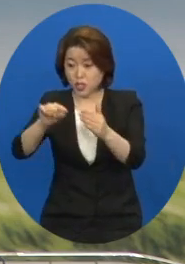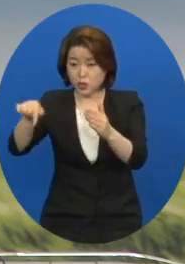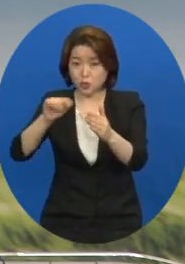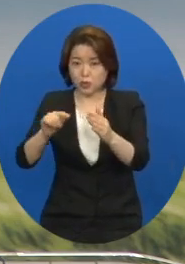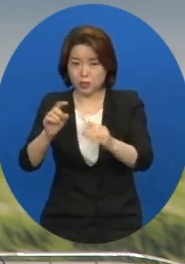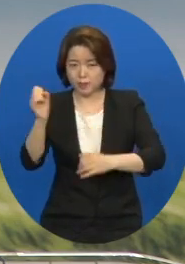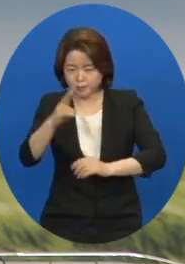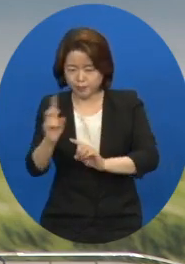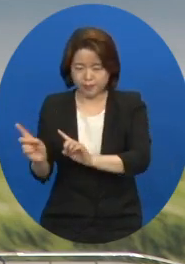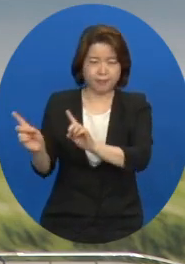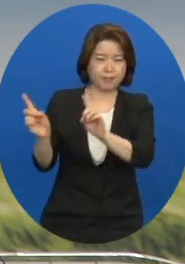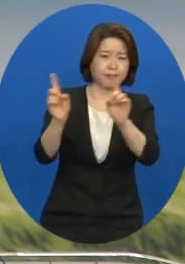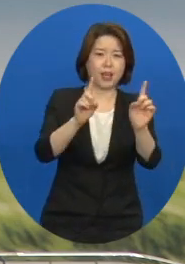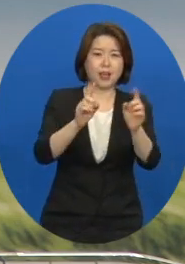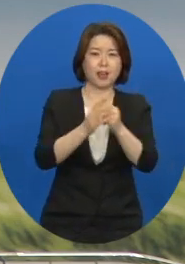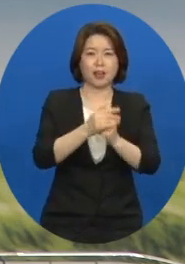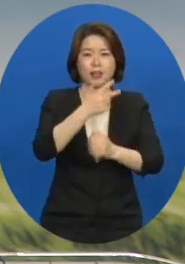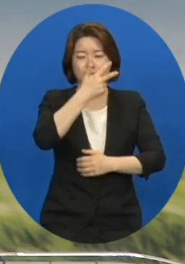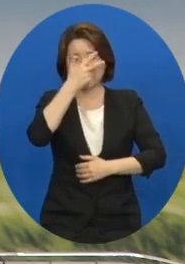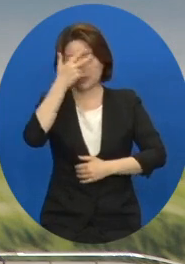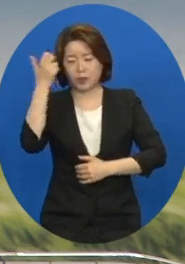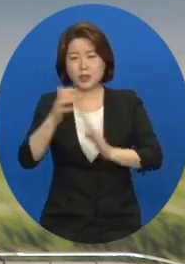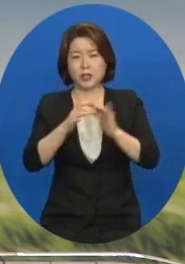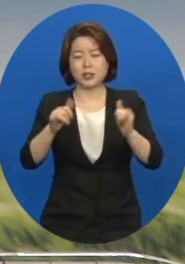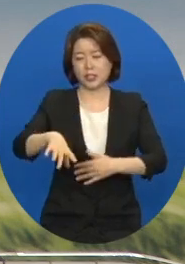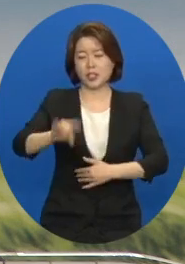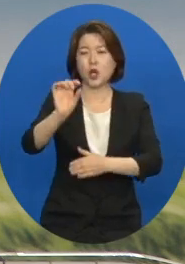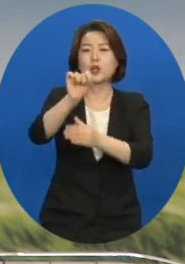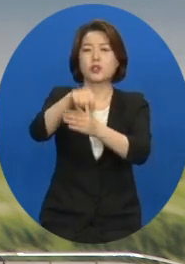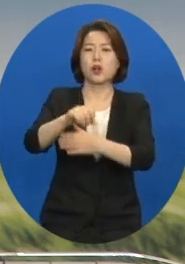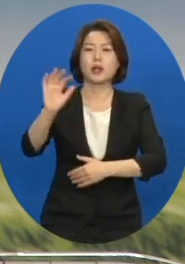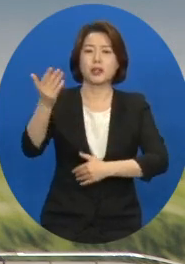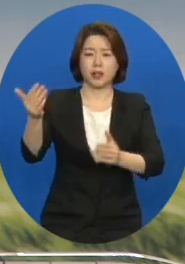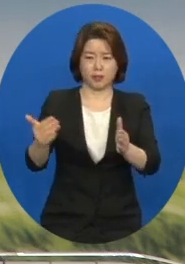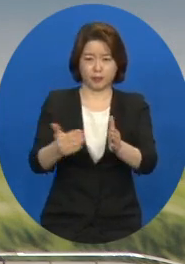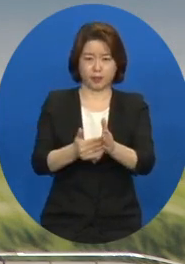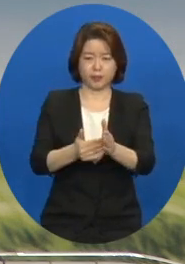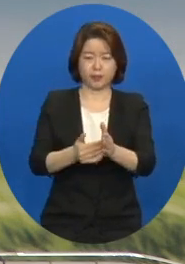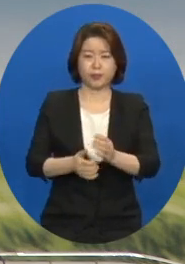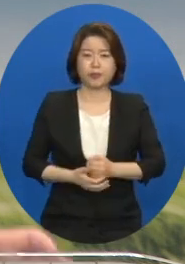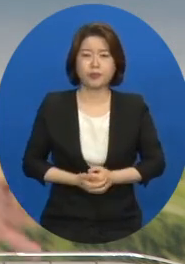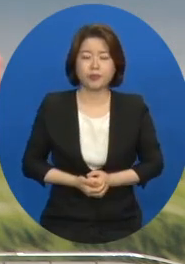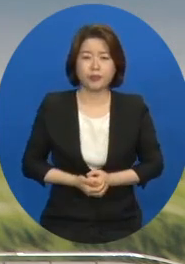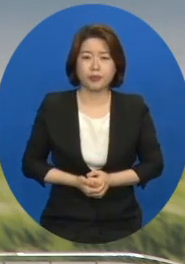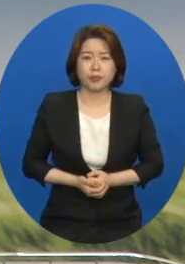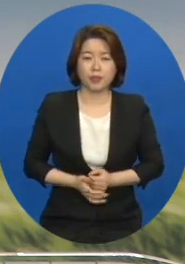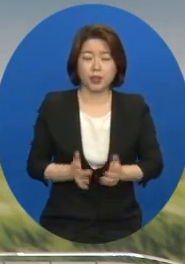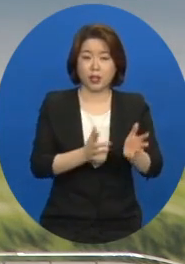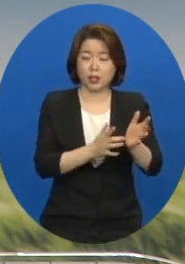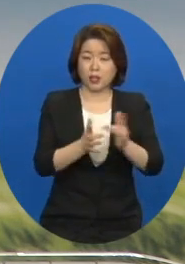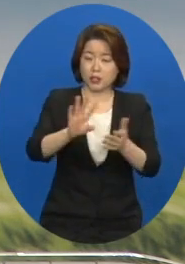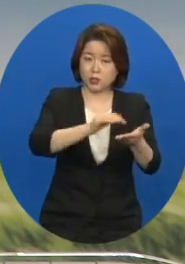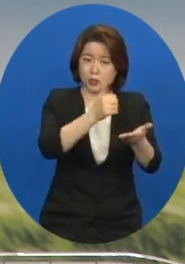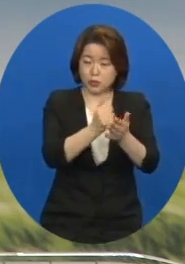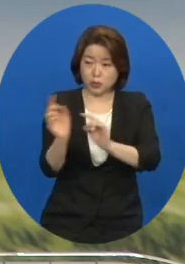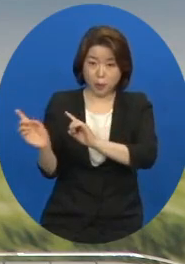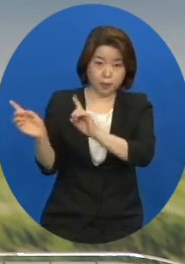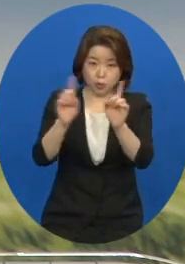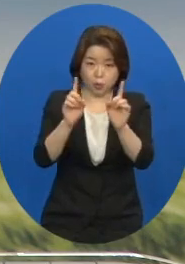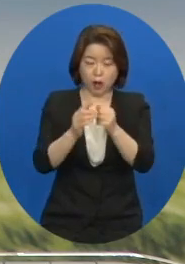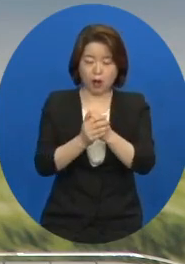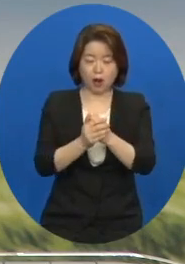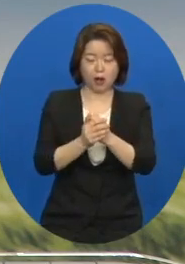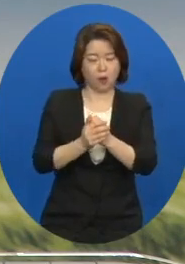가운데서 다시 살아 잠자는 자들의 첫 열매가 되셨도다. 예수 그리스도의 부활을